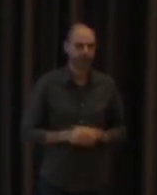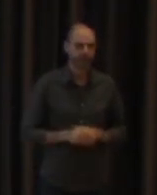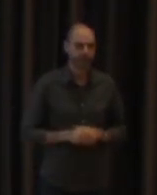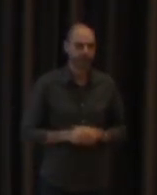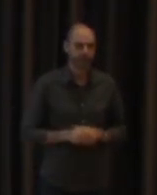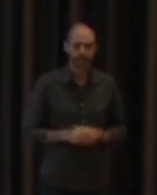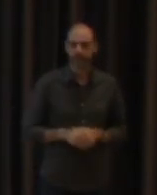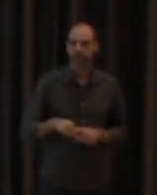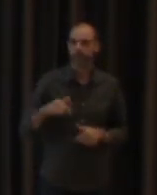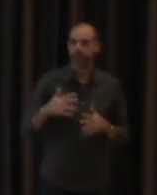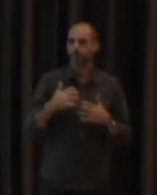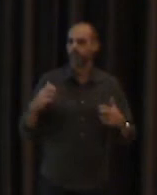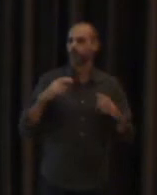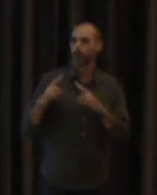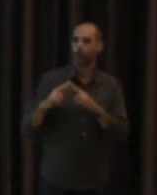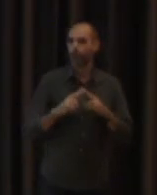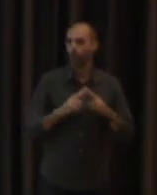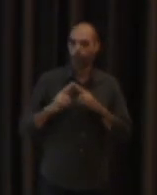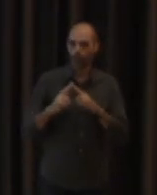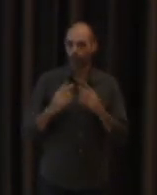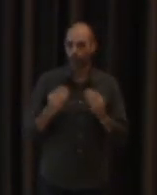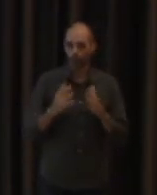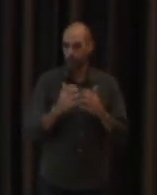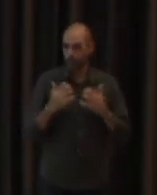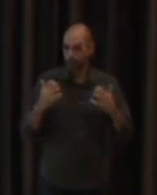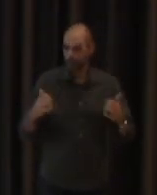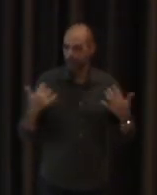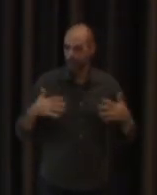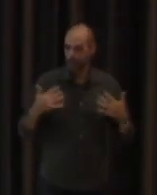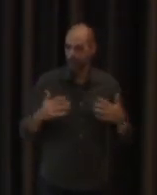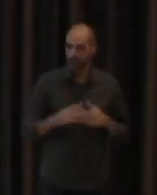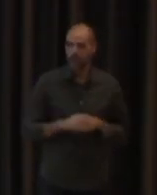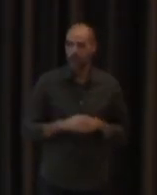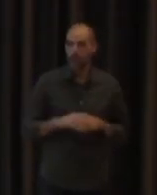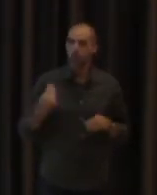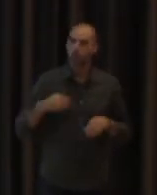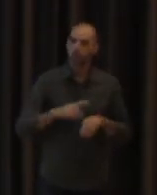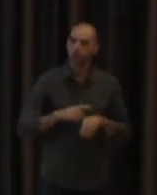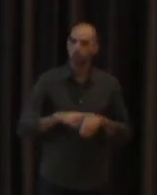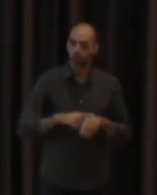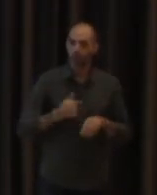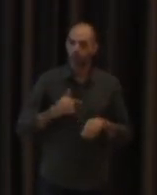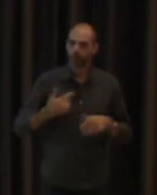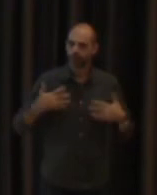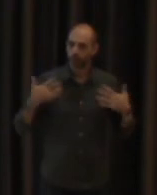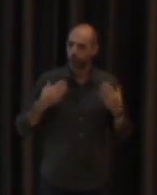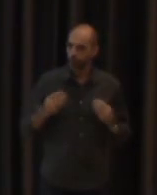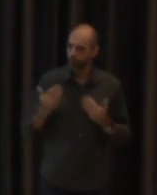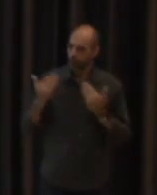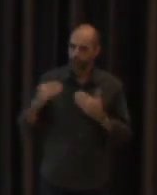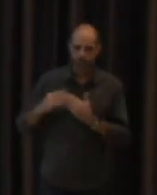Avui en veig molts a la sala, cosa que m'impressiona, però que em fa contenta. Per tant, moltes gràcies per la vostra invitació.